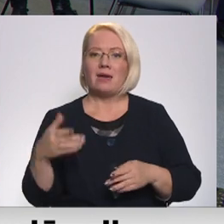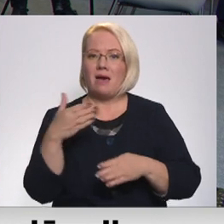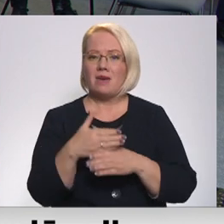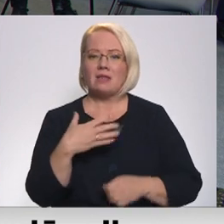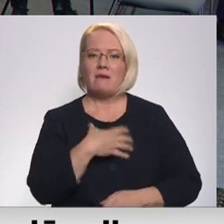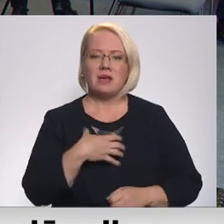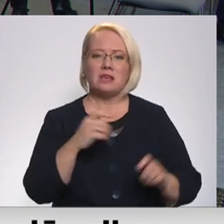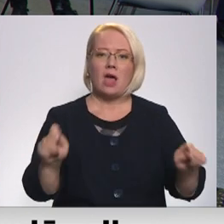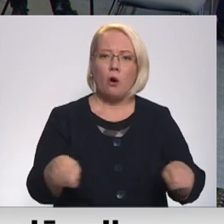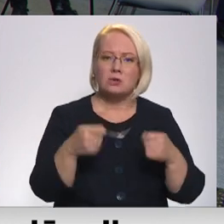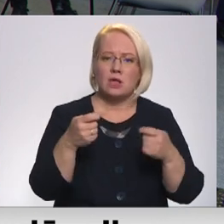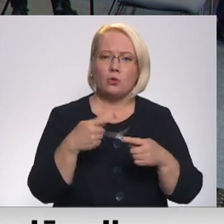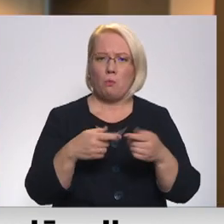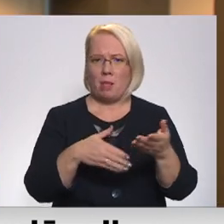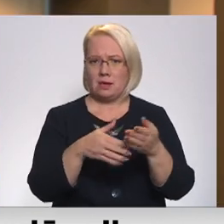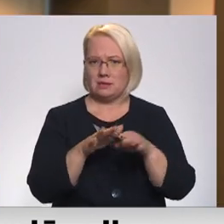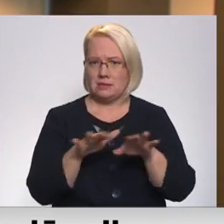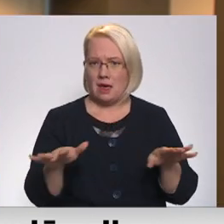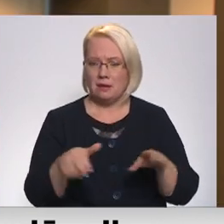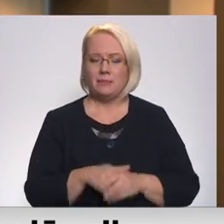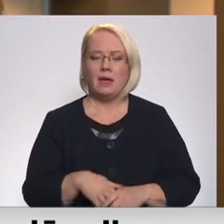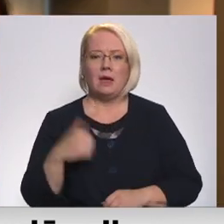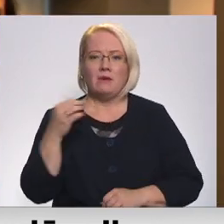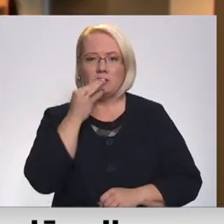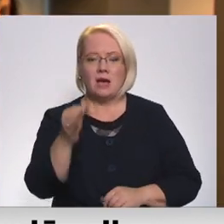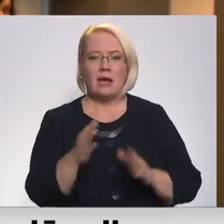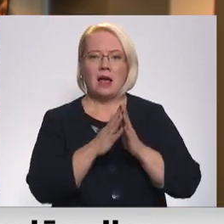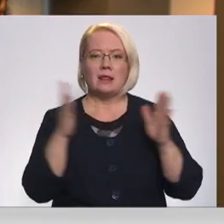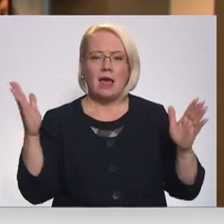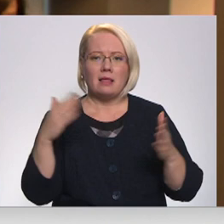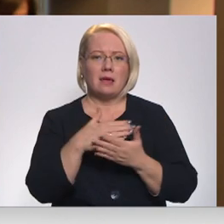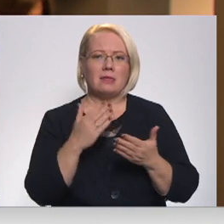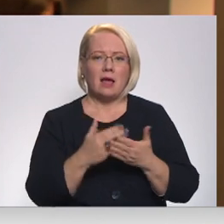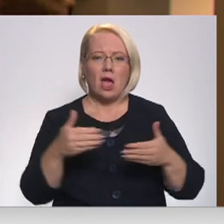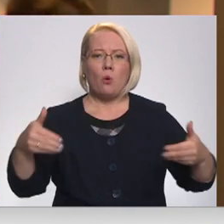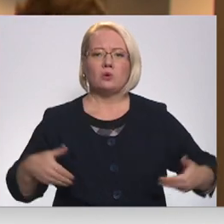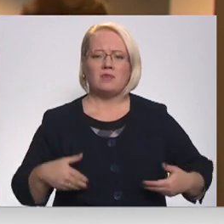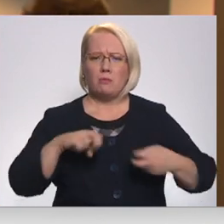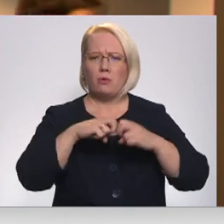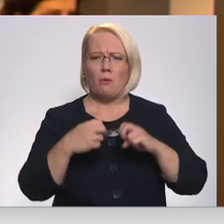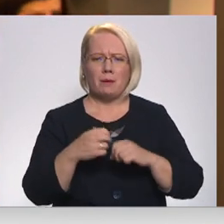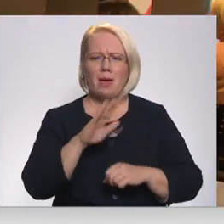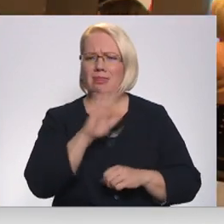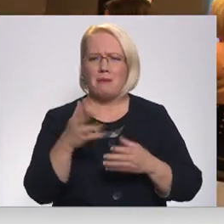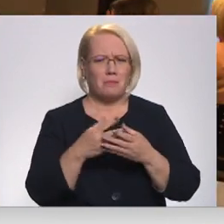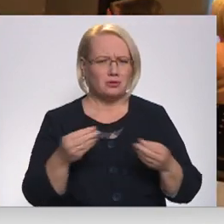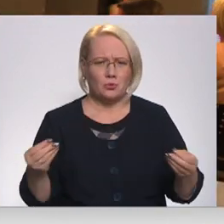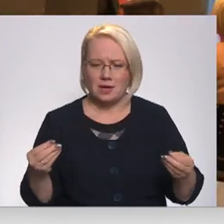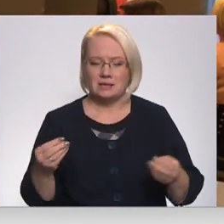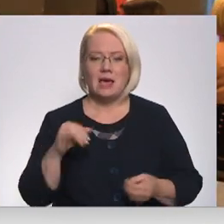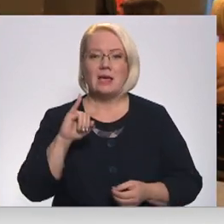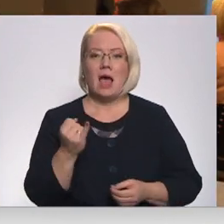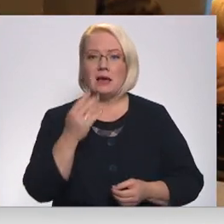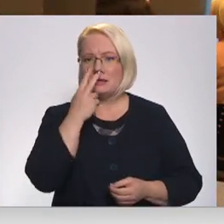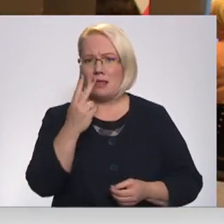vajadzētu audzināt un palīdzēt. Absolūti lielākajai daļai tas uzvedības grūtības nepazudīs pašas no sevis, viņas nepāries, bet ja mēs skatāmies